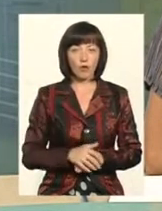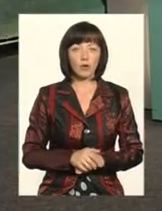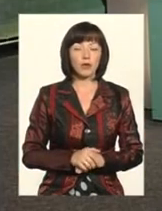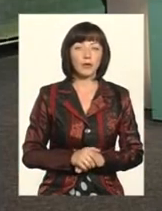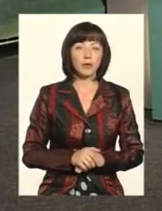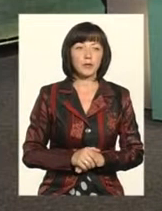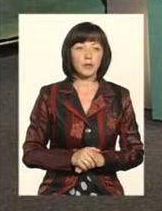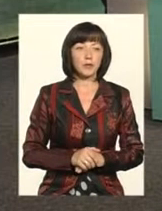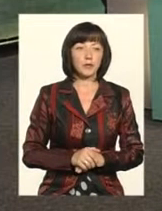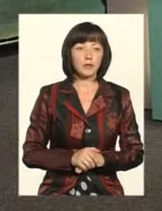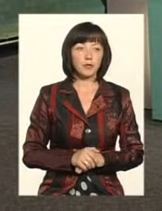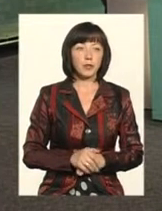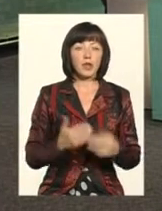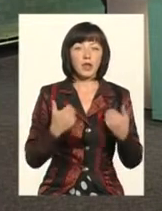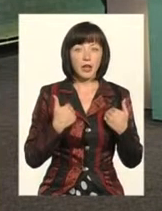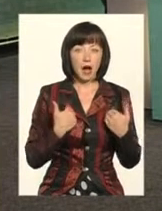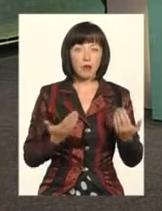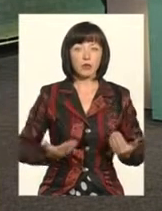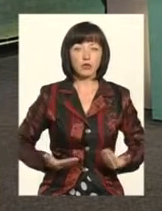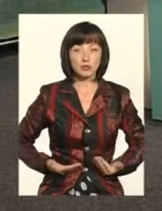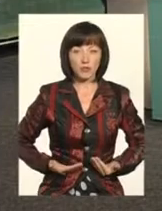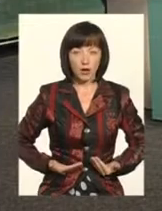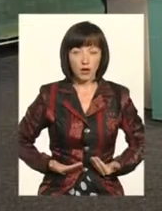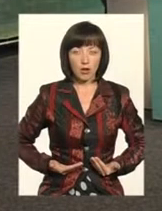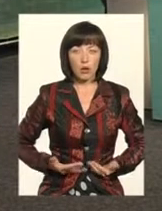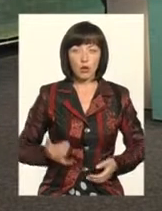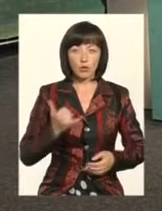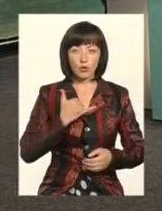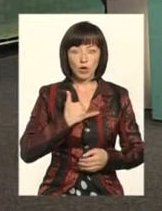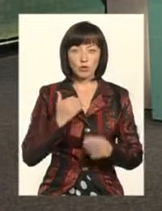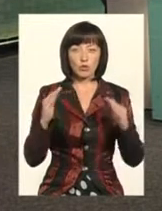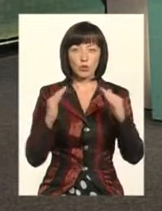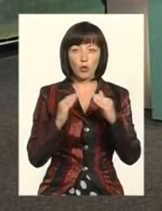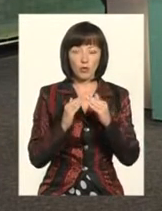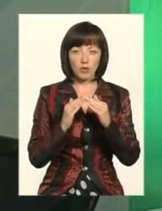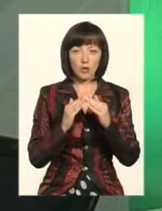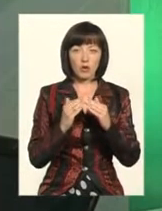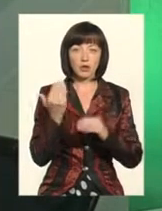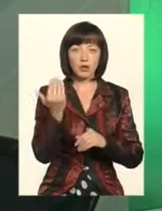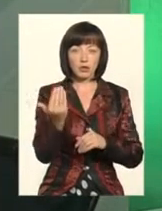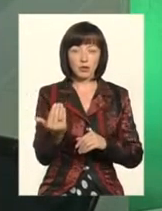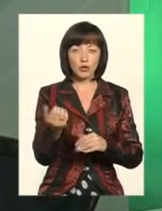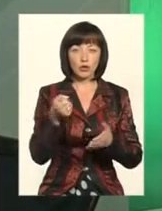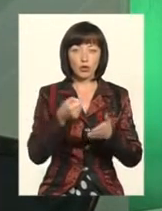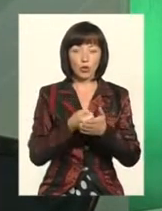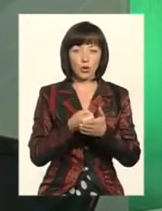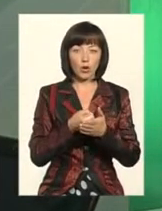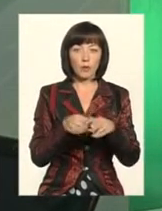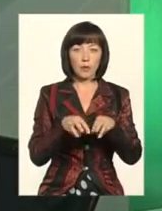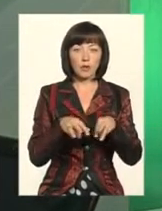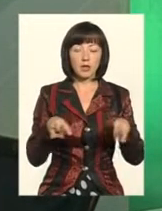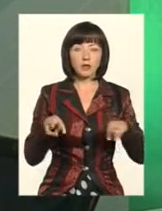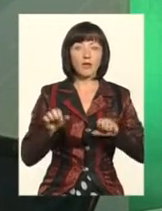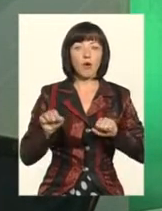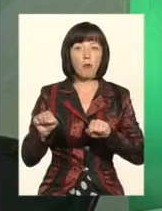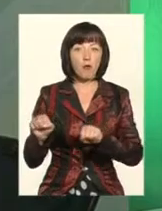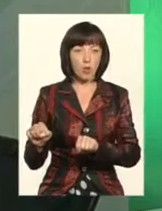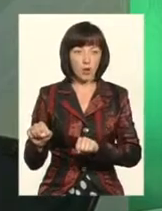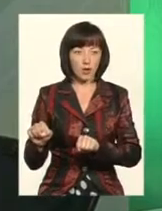Зінькович. Угу. Я проживаю в нашому дому, який приналежить до Міністерства